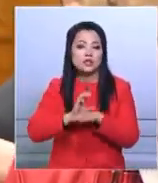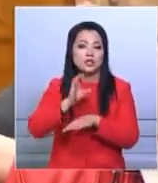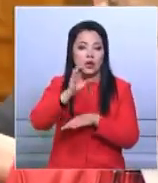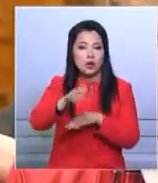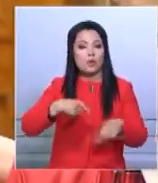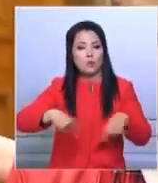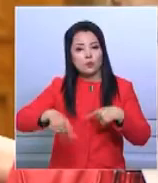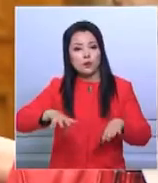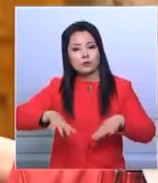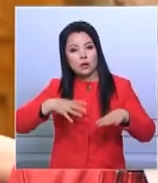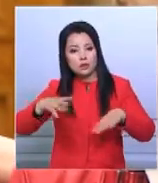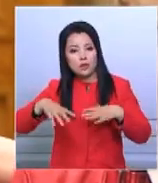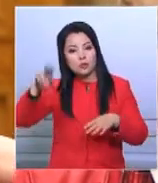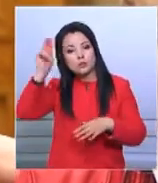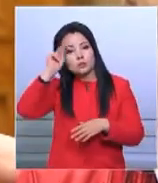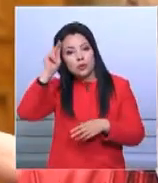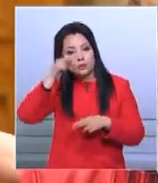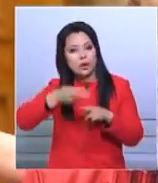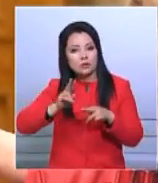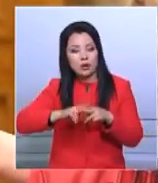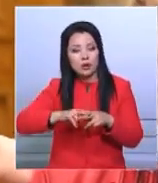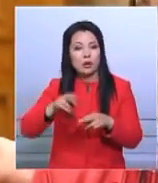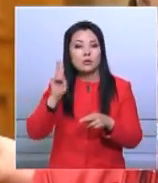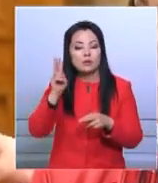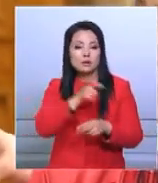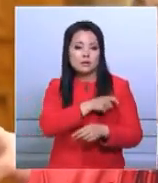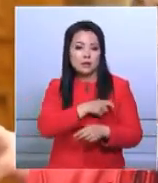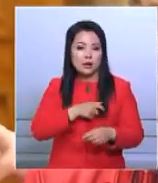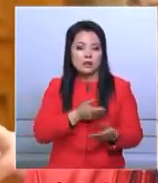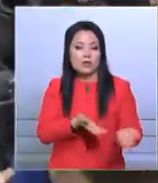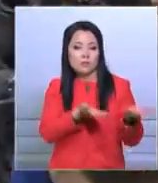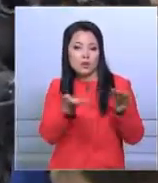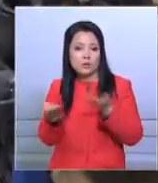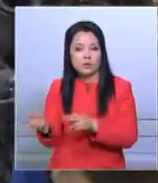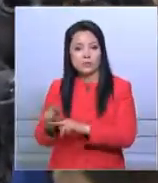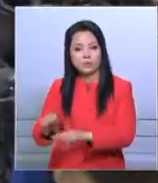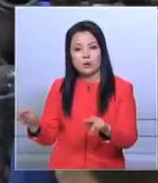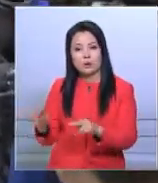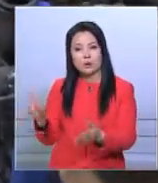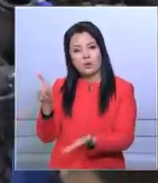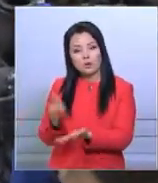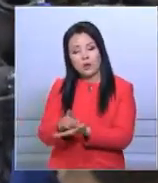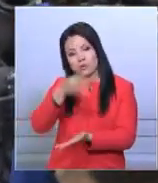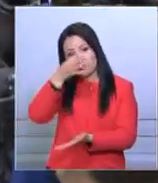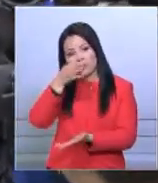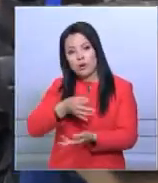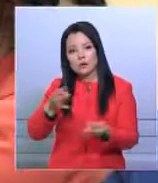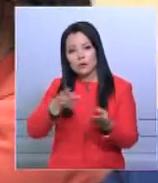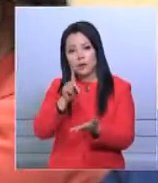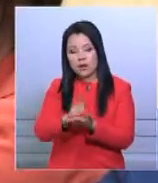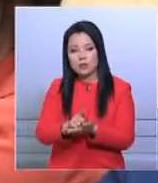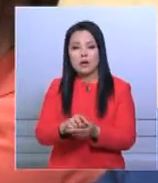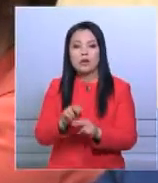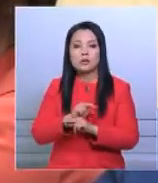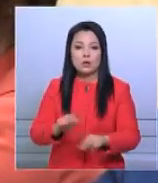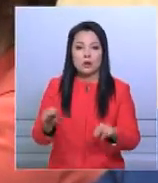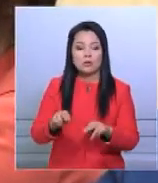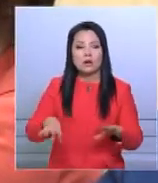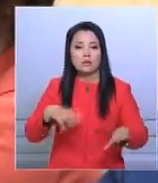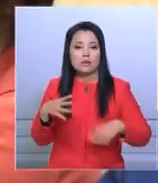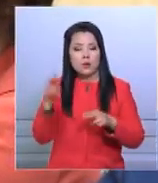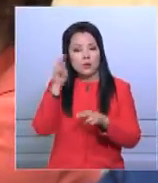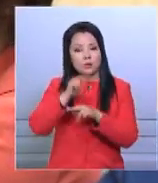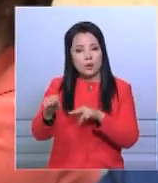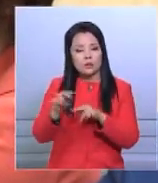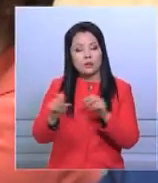керек. Немесе сол мемлекеттерден біз жаттықшыларды шақыруымыз керек. Министр мырза мектептердегі дене шынықтыру сағатын 3 сағатқа